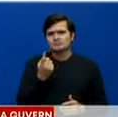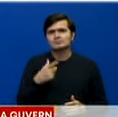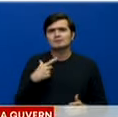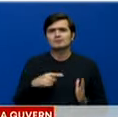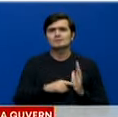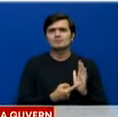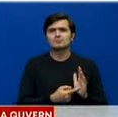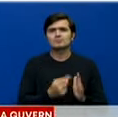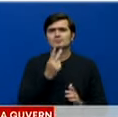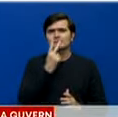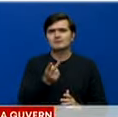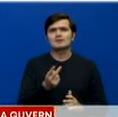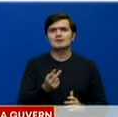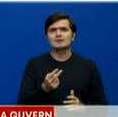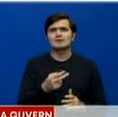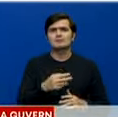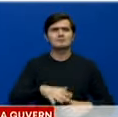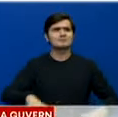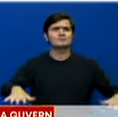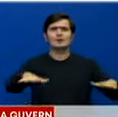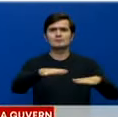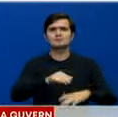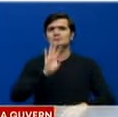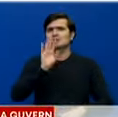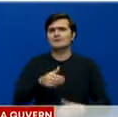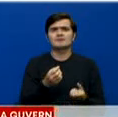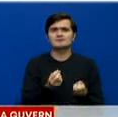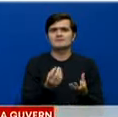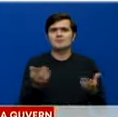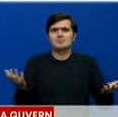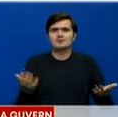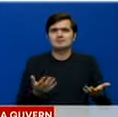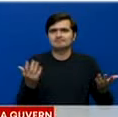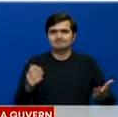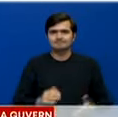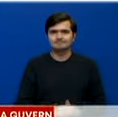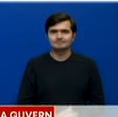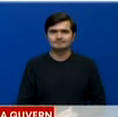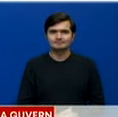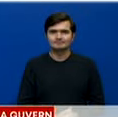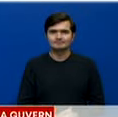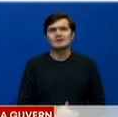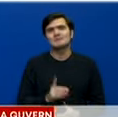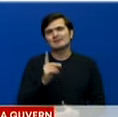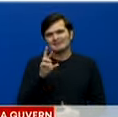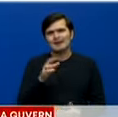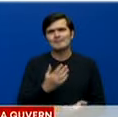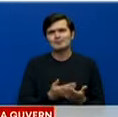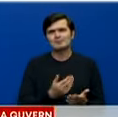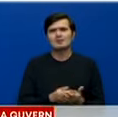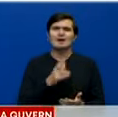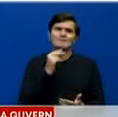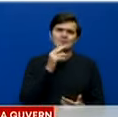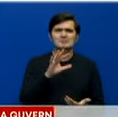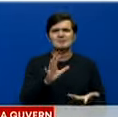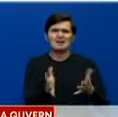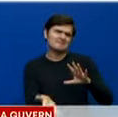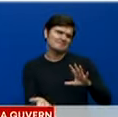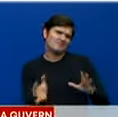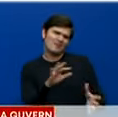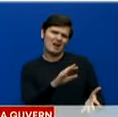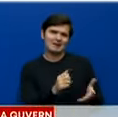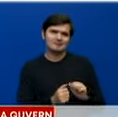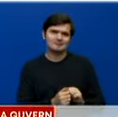Kelemen, este în spațiu public, îl aveți cu tot respectul. Tocmai că a fost destul de vag, domnul Kelemen